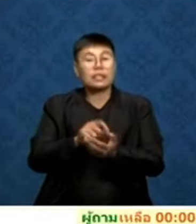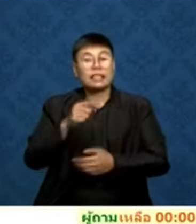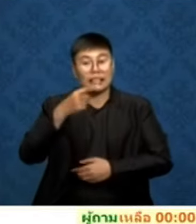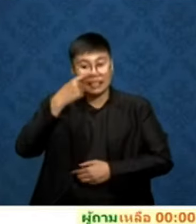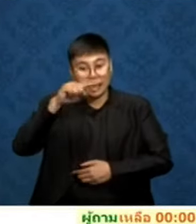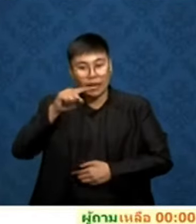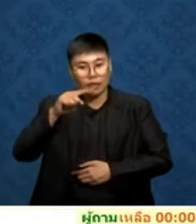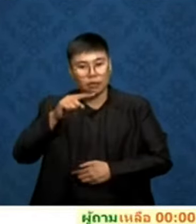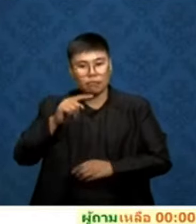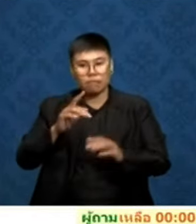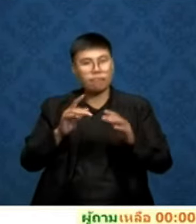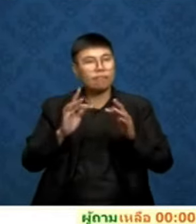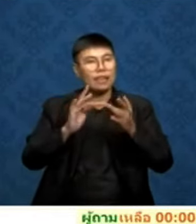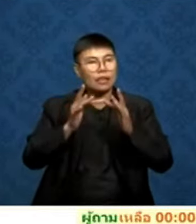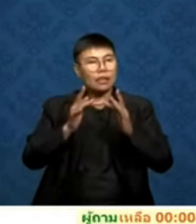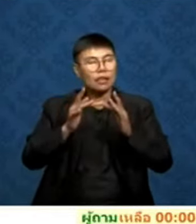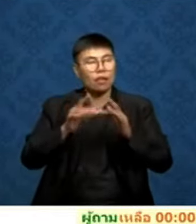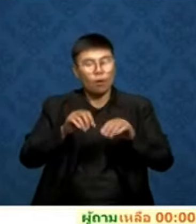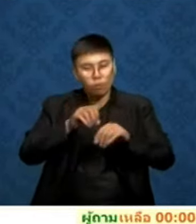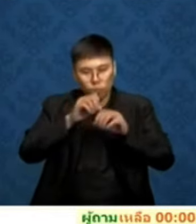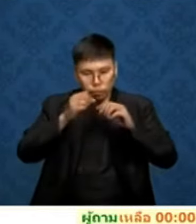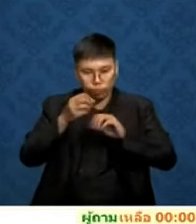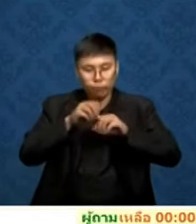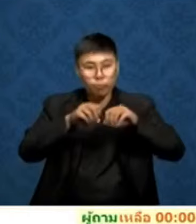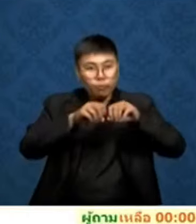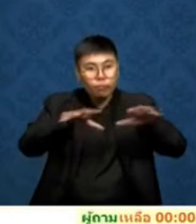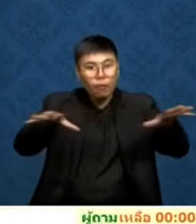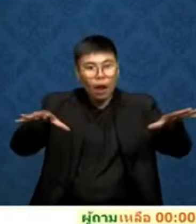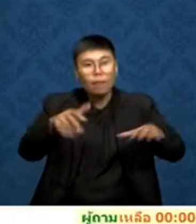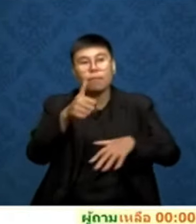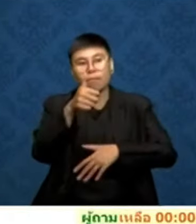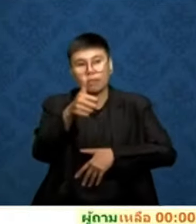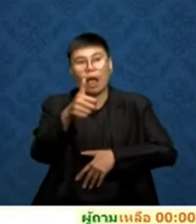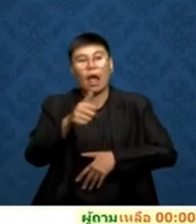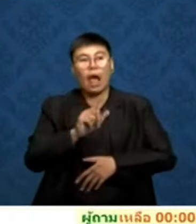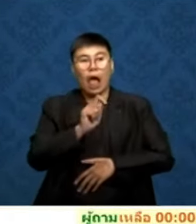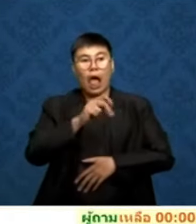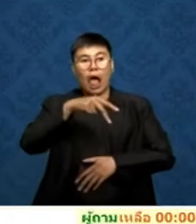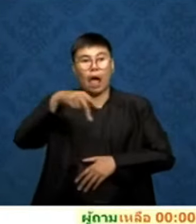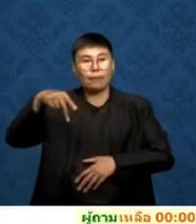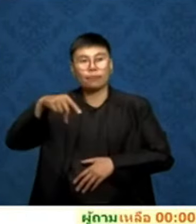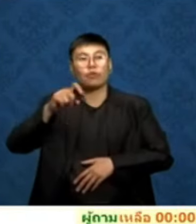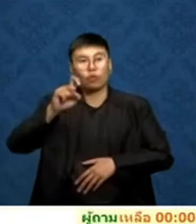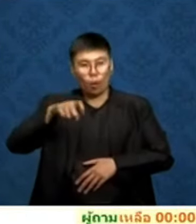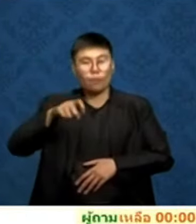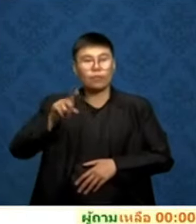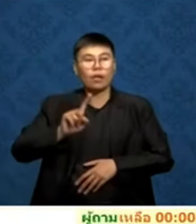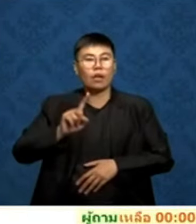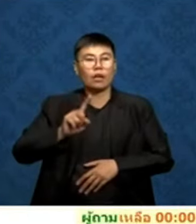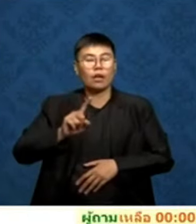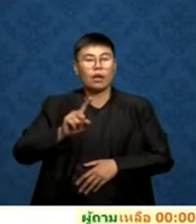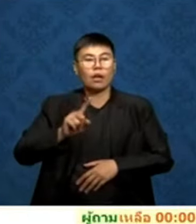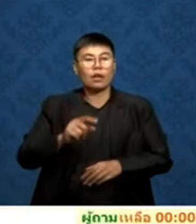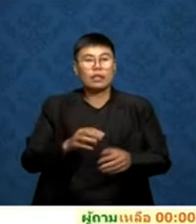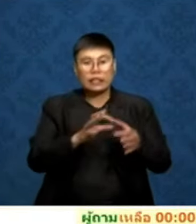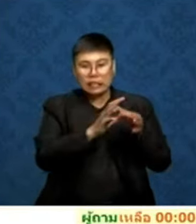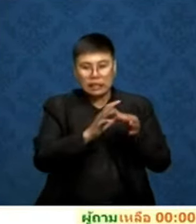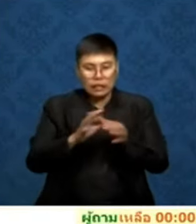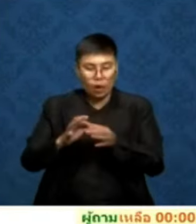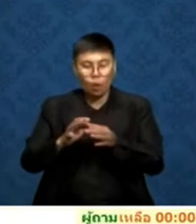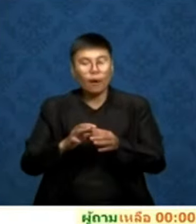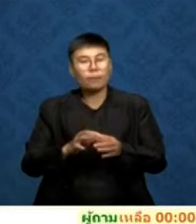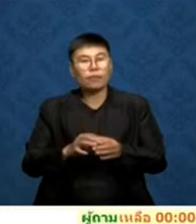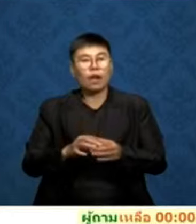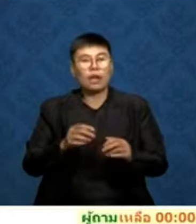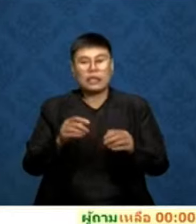างไรก็ตามนะครับเราก็จะมีการคุยกันว่าถ้าอย่างนั้นแอปของคุณเนี่ยนะคุณจะต้องมาเชื่อมต่อกับศุลกากรและก็สรรพากรของเรา